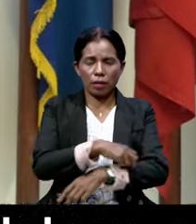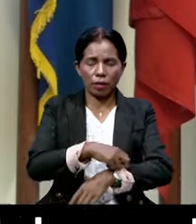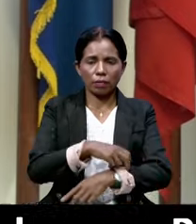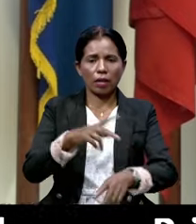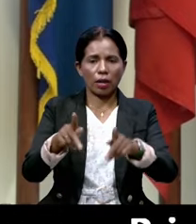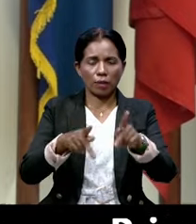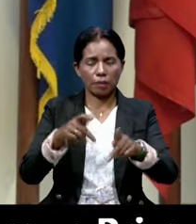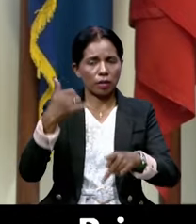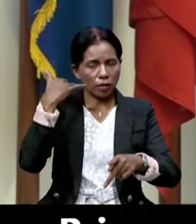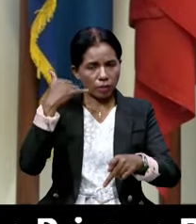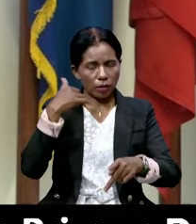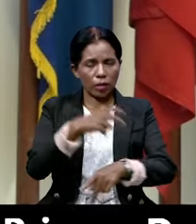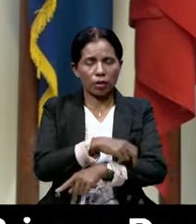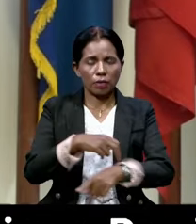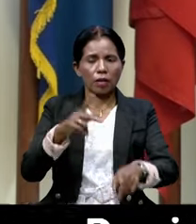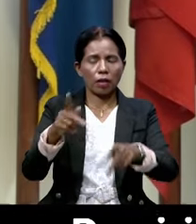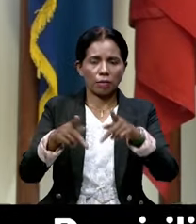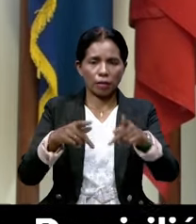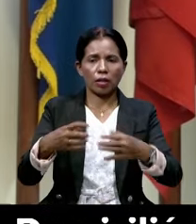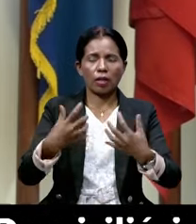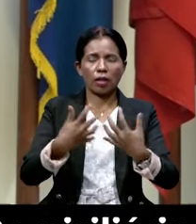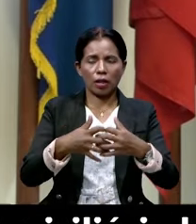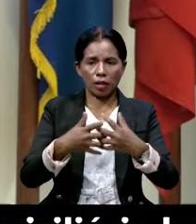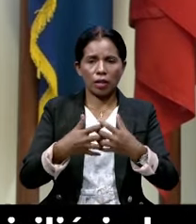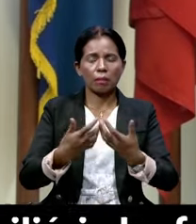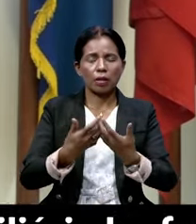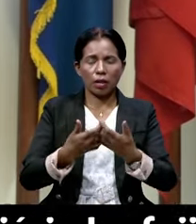telefon, ada yang menyentuh kartu, ada yang menyentuh telefon, ada yang menyentuh motor ekstra.